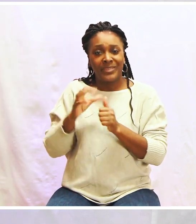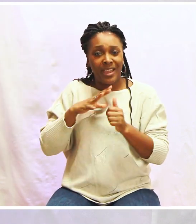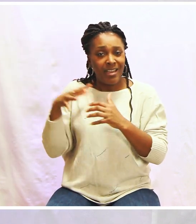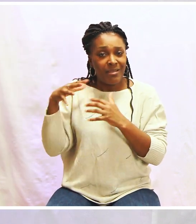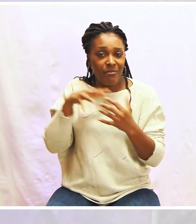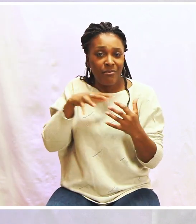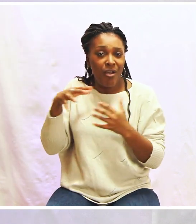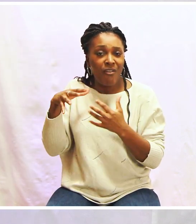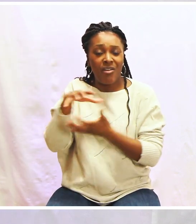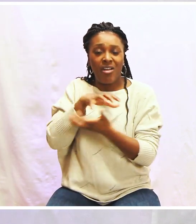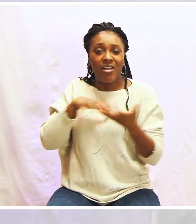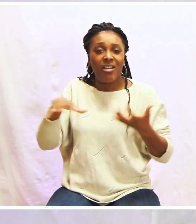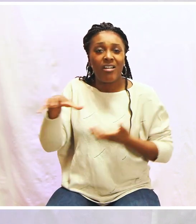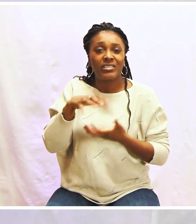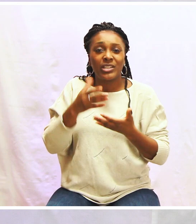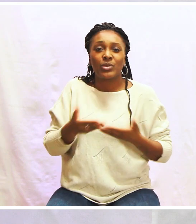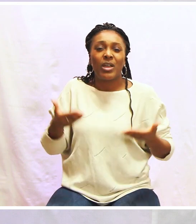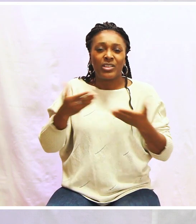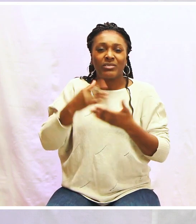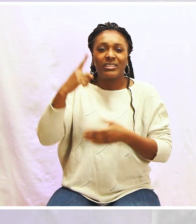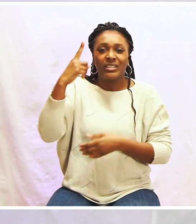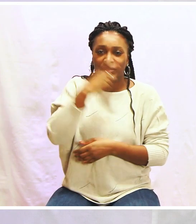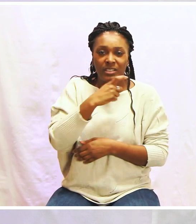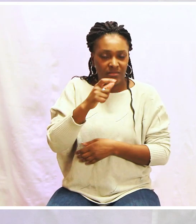circonstances difficiles.